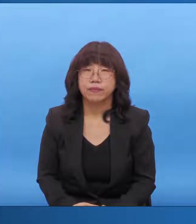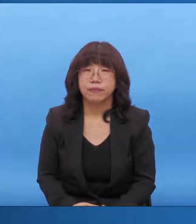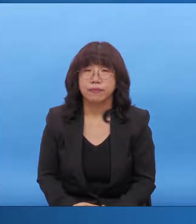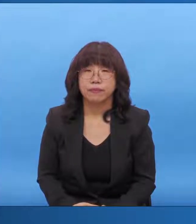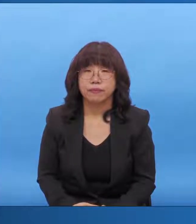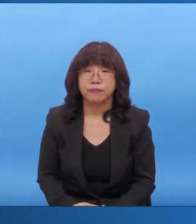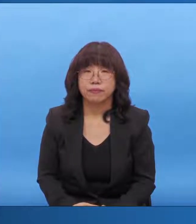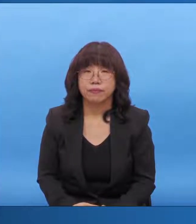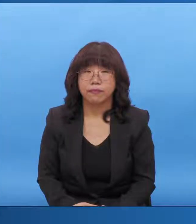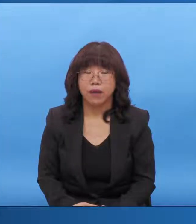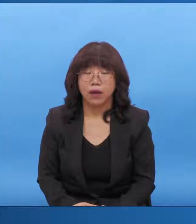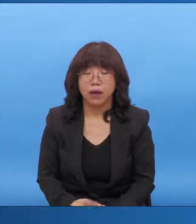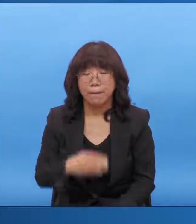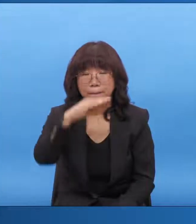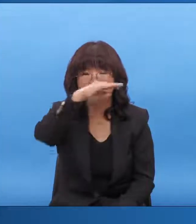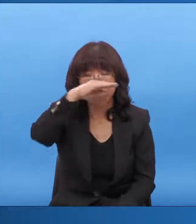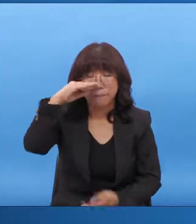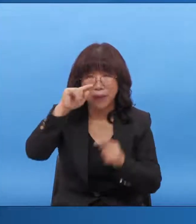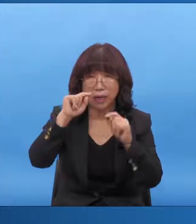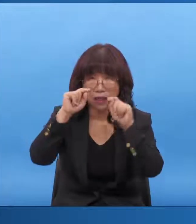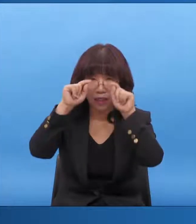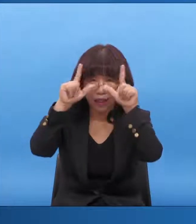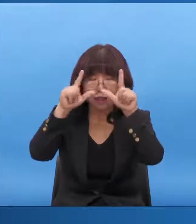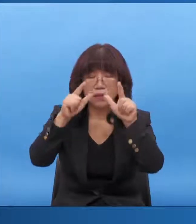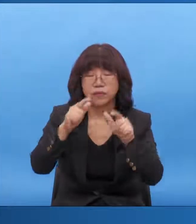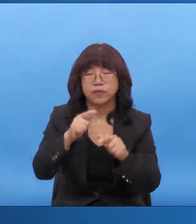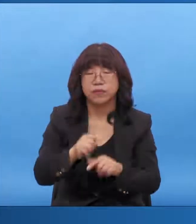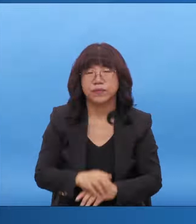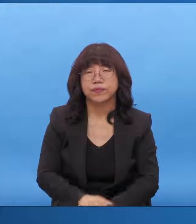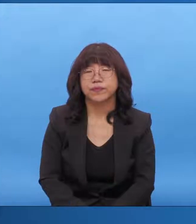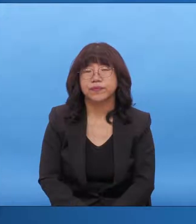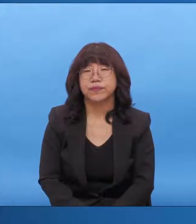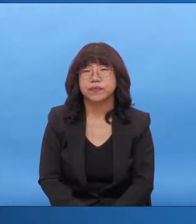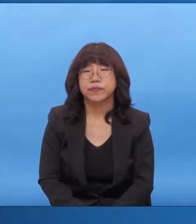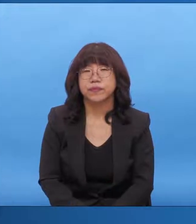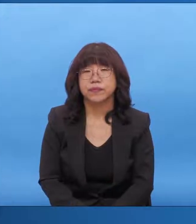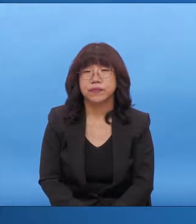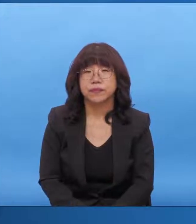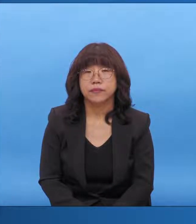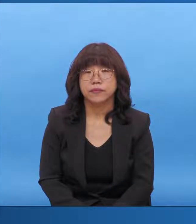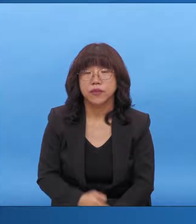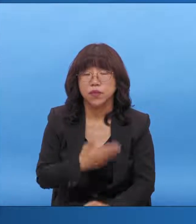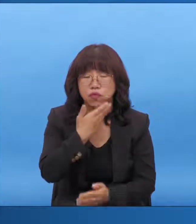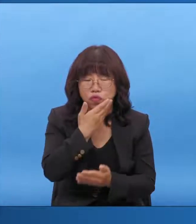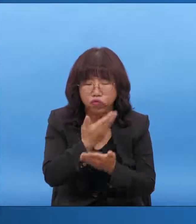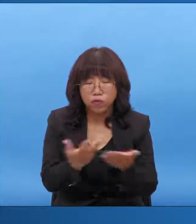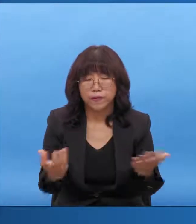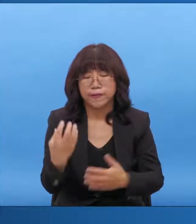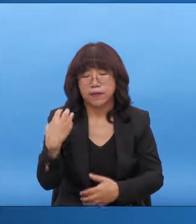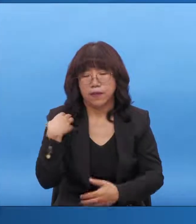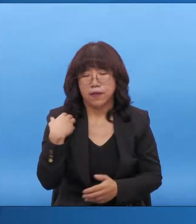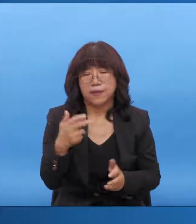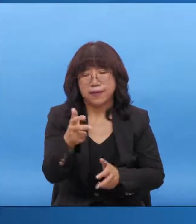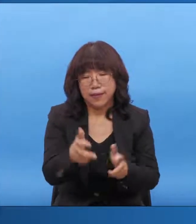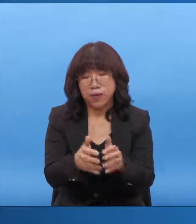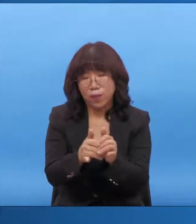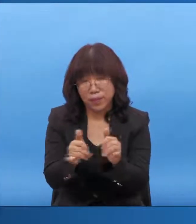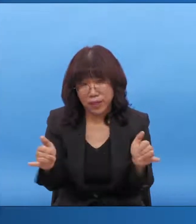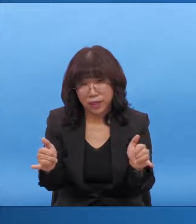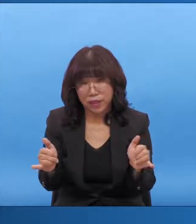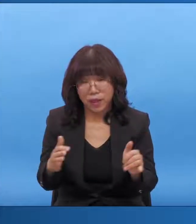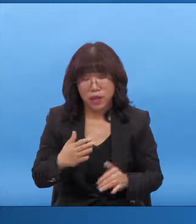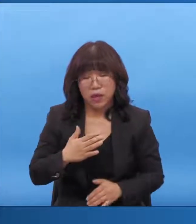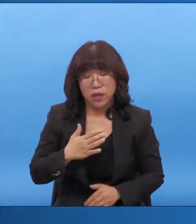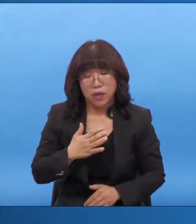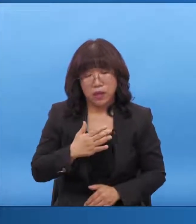제대로 깨닫기만 하면 됩니다. Again, if you just quickly realize, and that will be the end of everything. 중직자 산업이니 내가 왜 교회